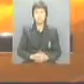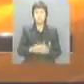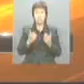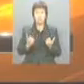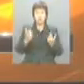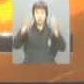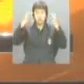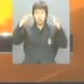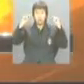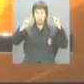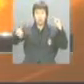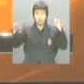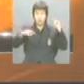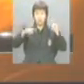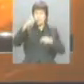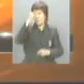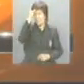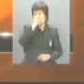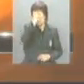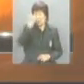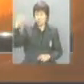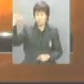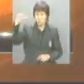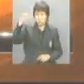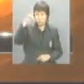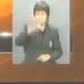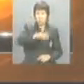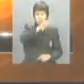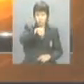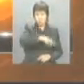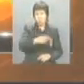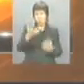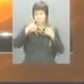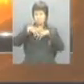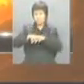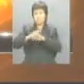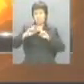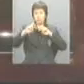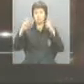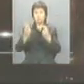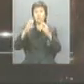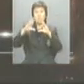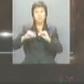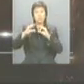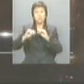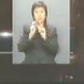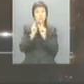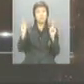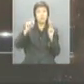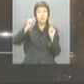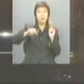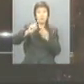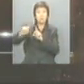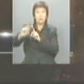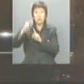กลับจากการพักร้อนที่ประเทศอิตาลีเร็วกว่ากำหนดนะคะเพื่อร่วมประชุมคณะกรรมการฉุกเฉินรับมือเหตุจลาจลที่มีทีท่าว่า